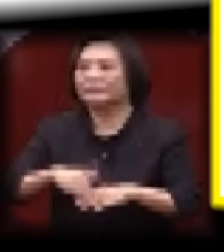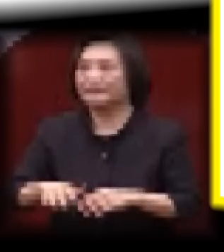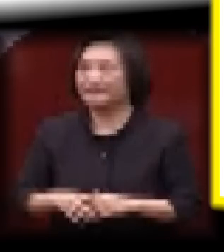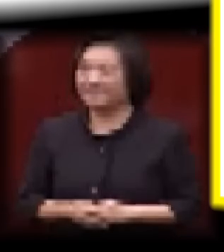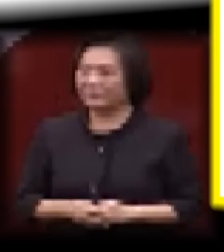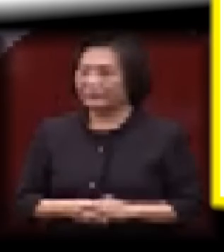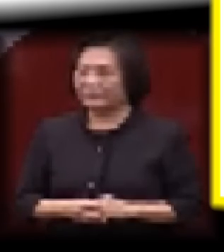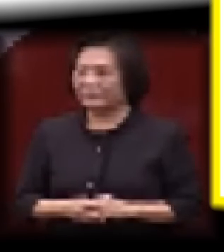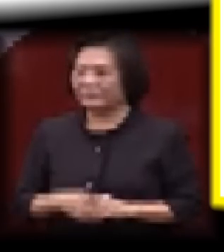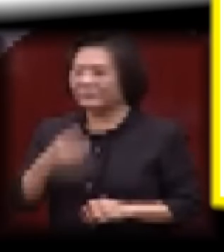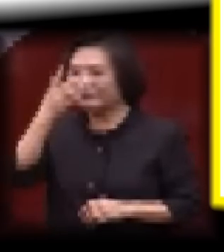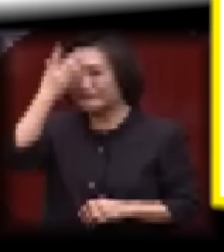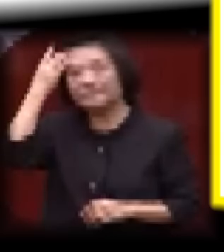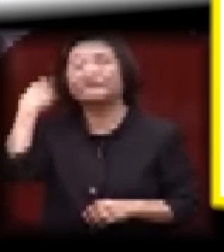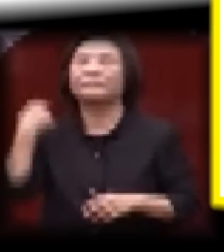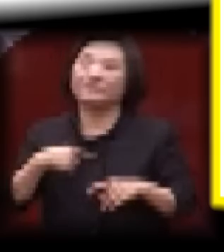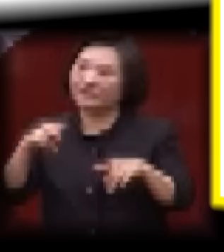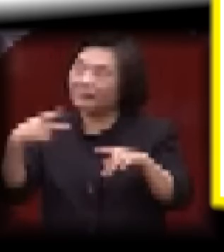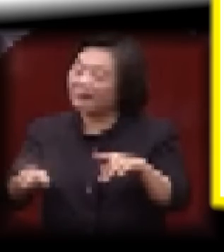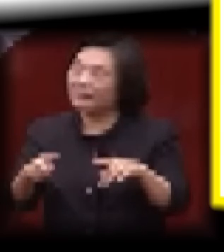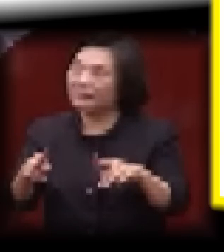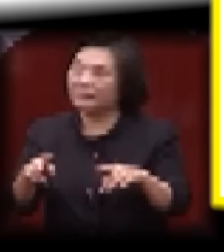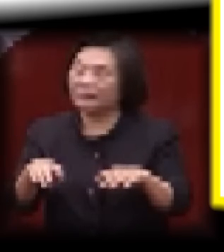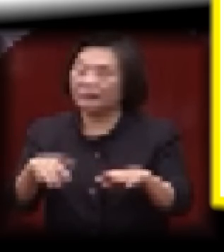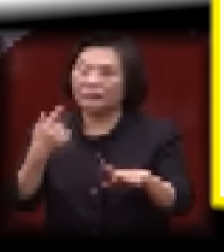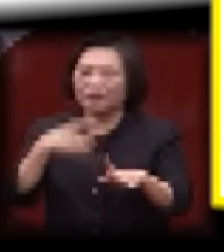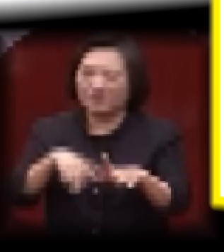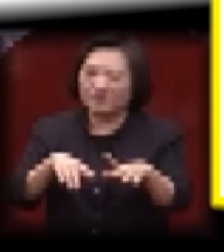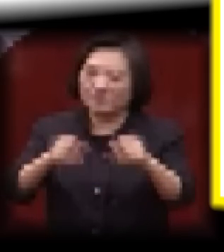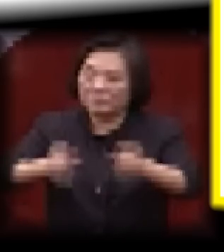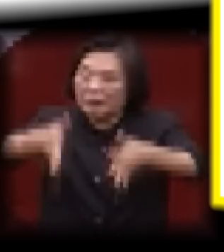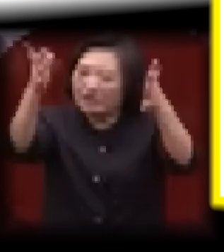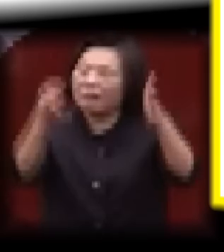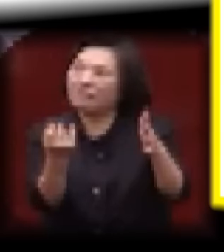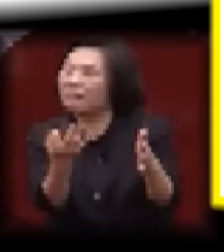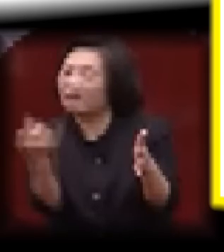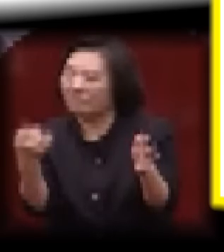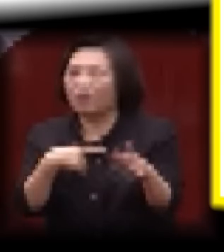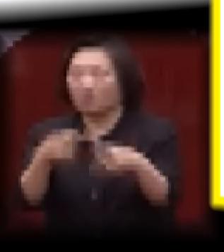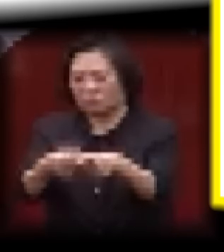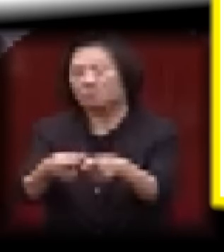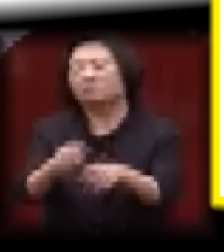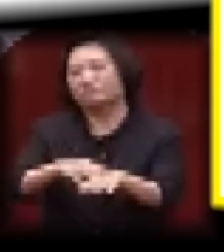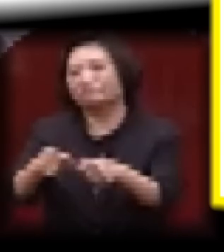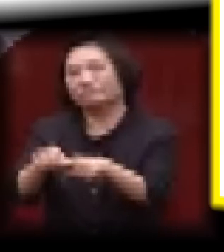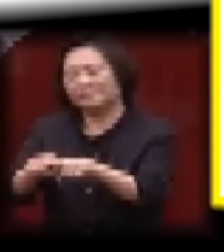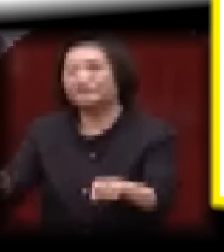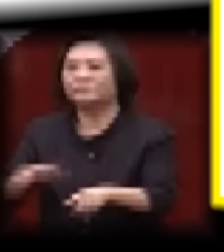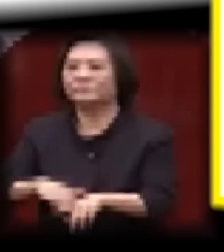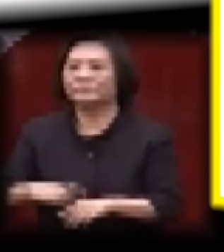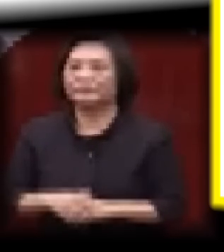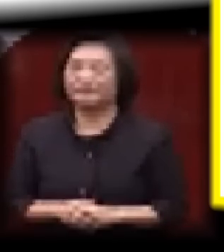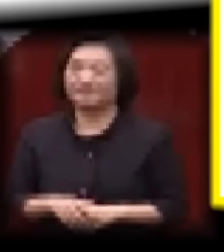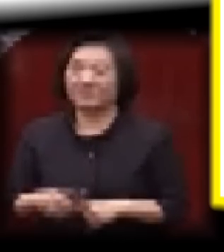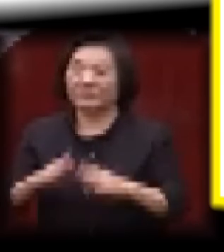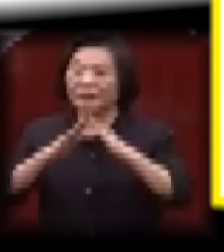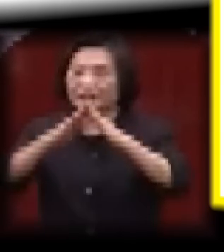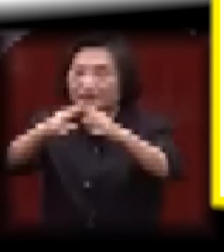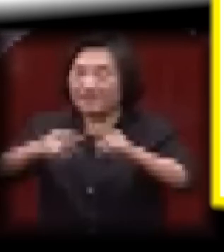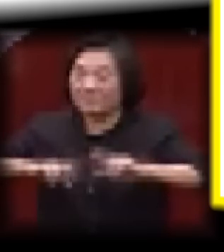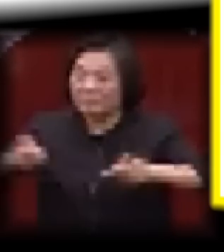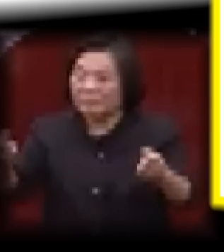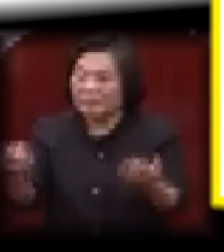专业估价者的选任我们会公开公平。那为了鼓励这个都更，你知道，我们